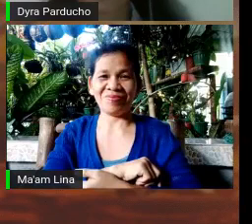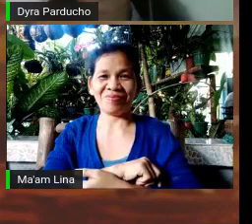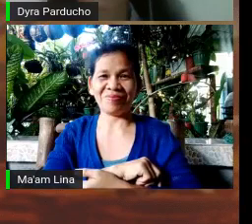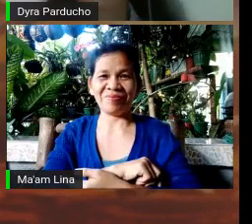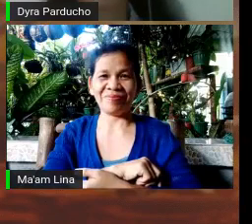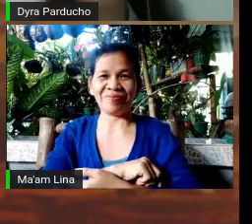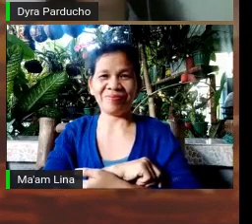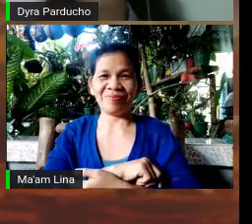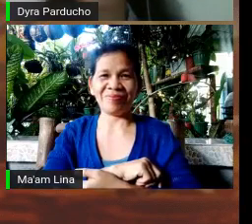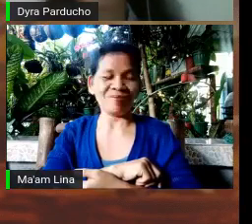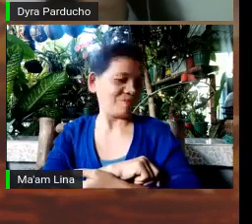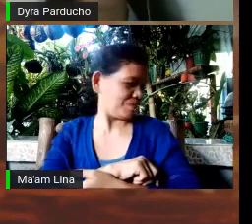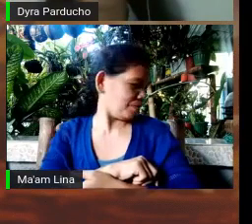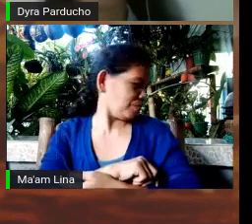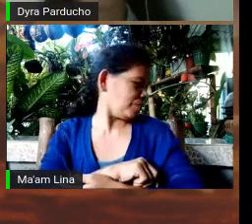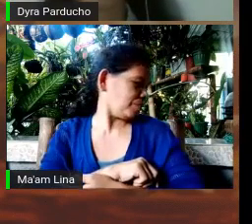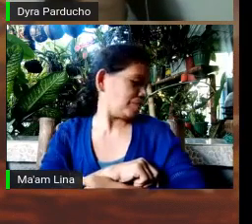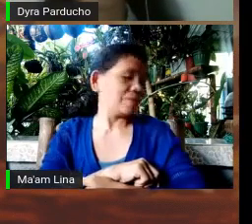So, yung mga saserdote po,